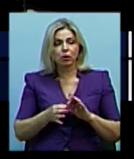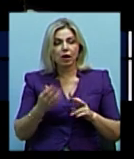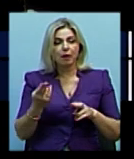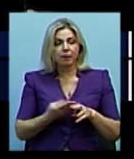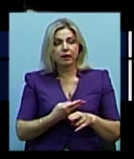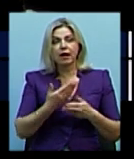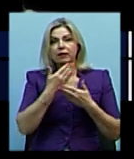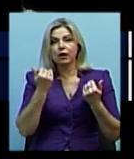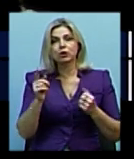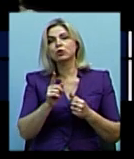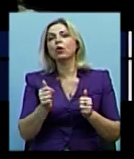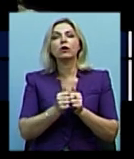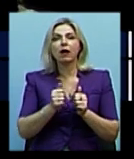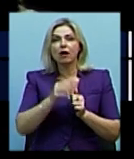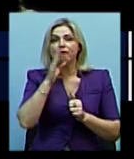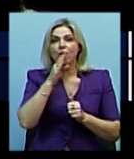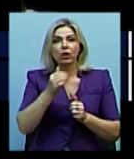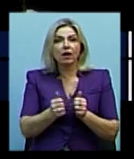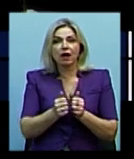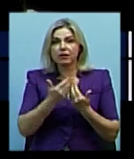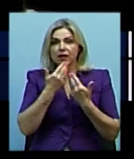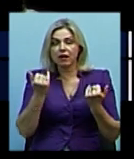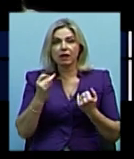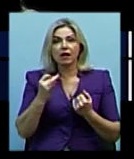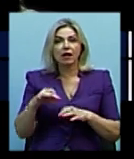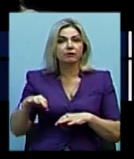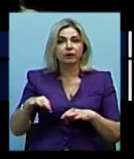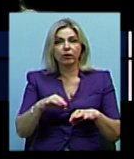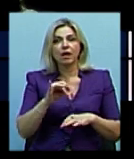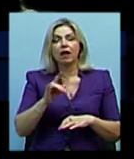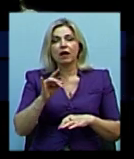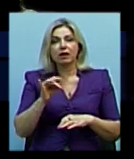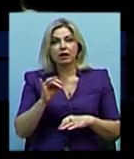із осередком пожежі вододжерел та під'їзних шляхів,